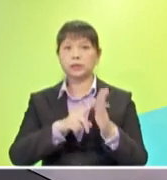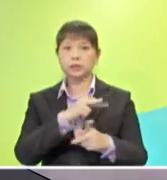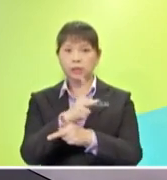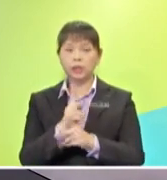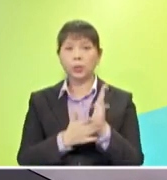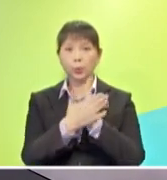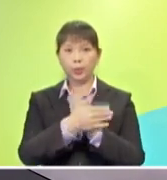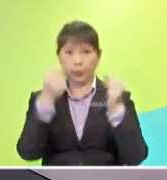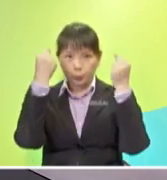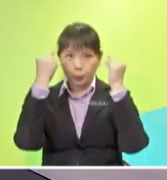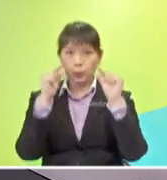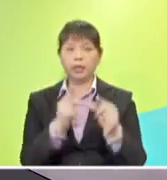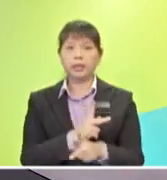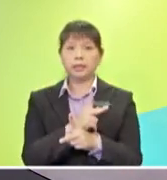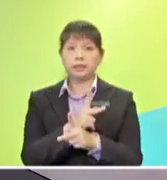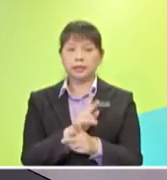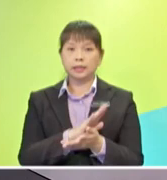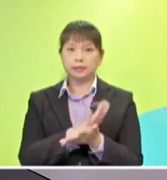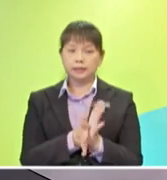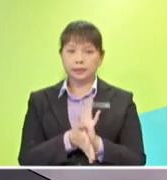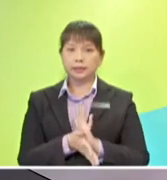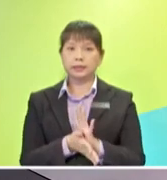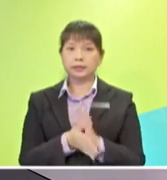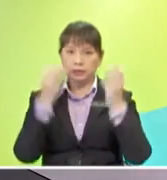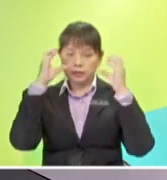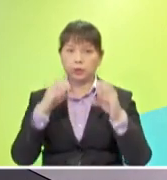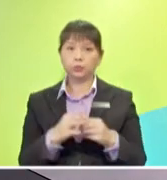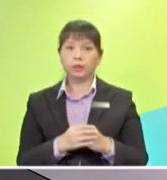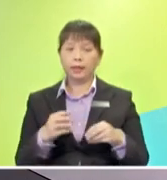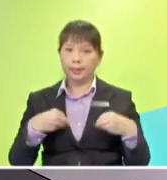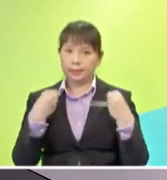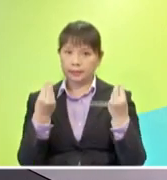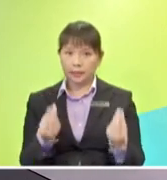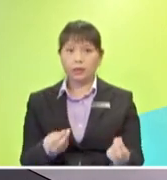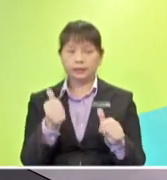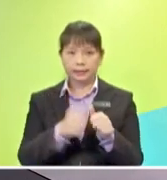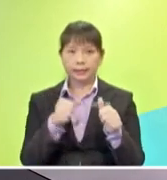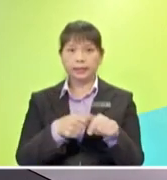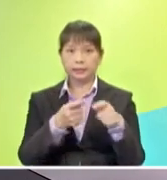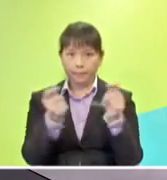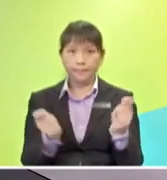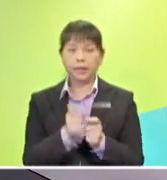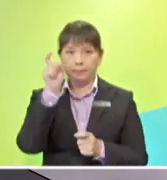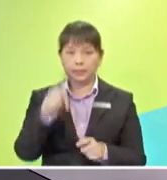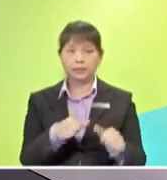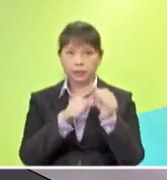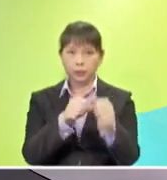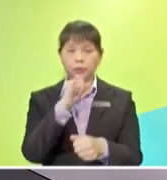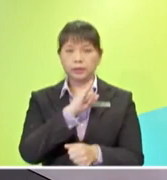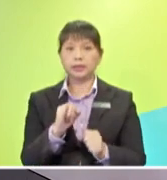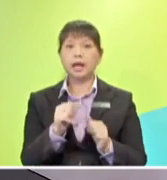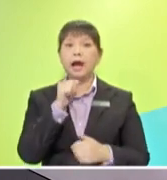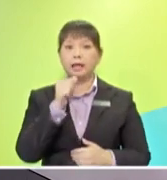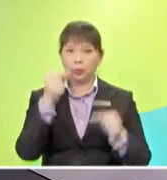Oke jadi itu sebab gua ada bagi tahu setiap tempat itu mesti patuhi arahan guru